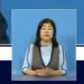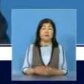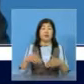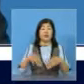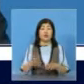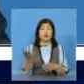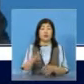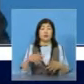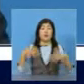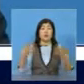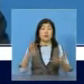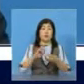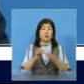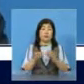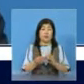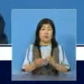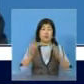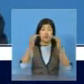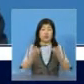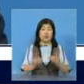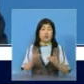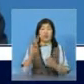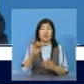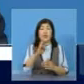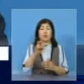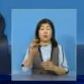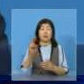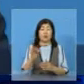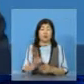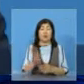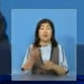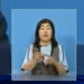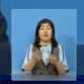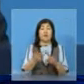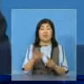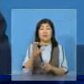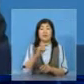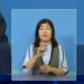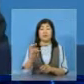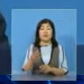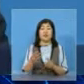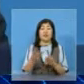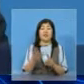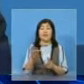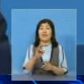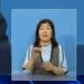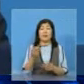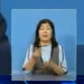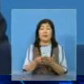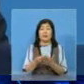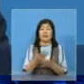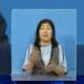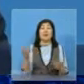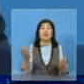Решаются 4 большие проблемы. Во-первых, снижение нагрузки. Во-вторых, это стимулирование. Третье – нематериальные стимулы. И четвертое – вопросы